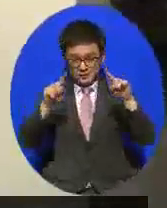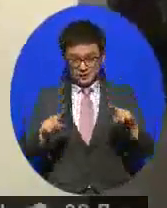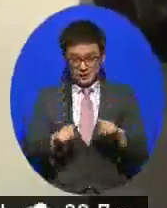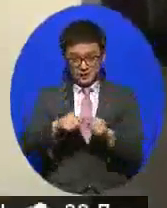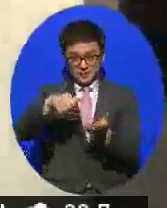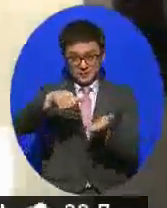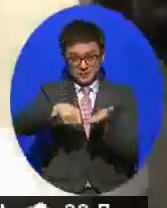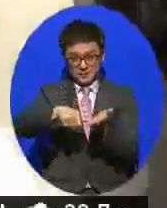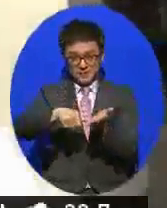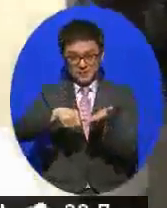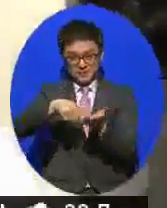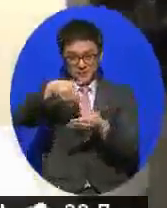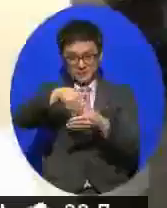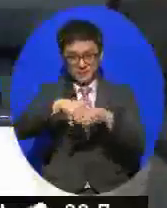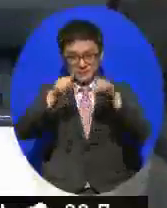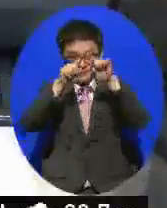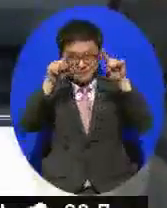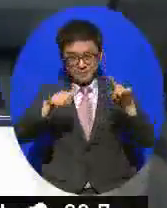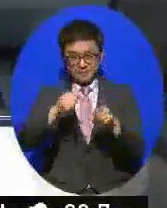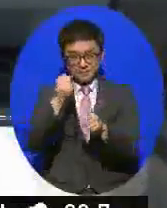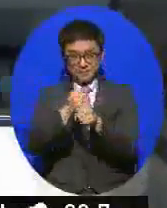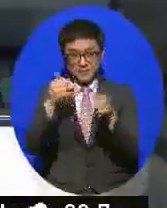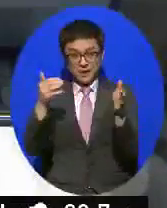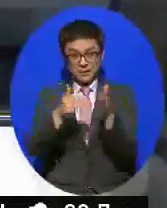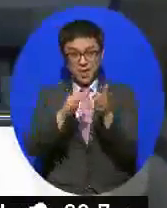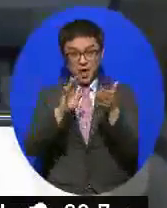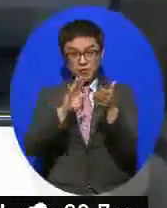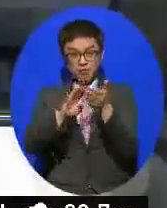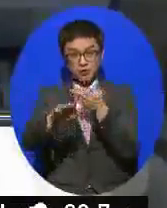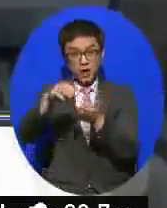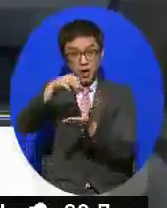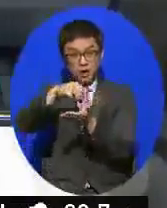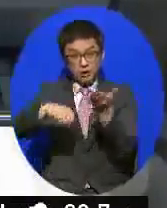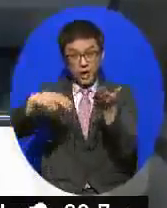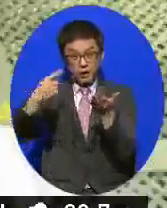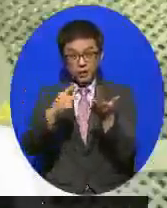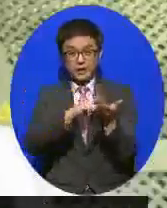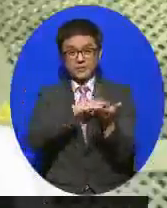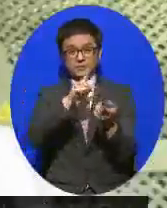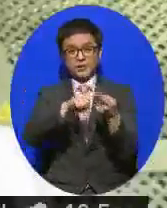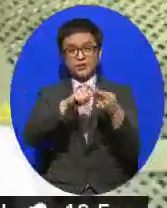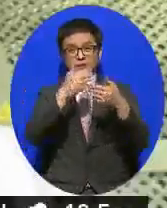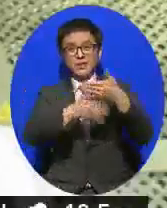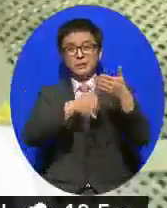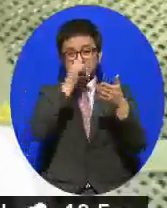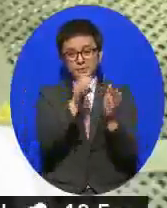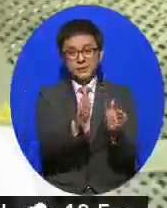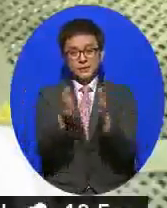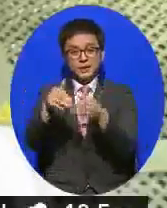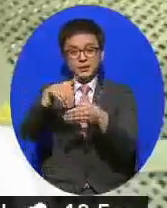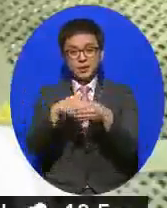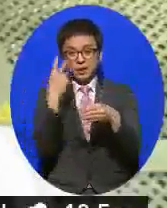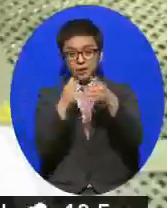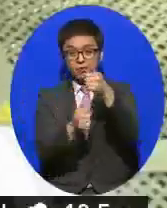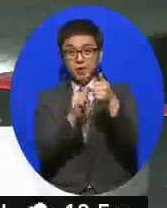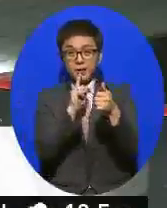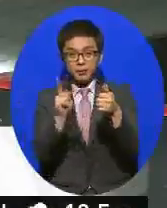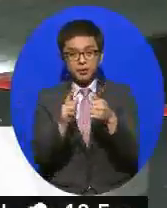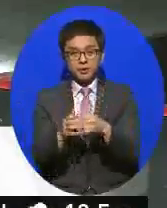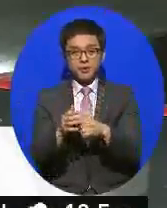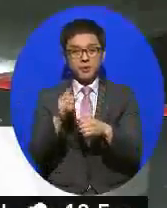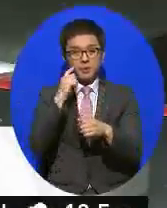수 없습니다. 이 때문에 후보 단일화의 변수가 될 가능성도 있습니다. 선관위는 나중에 사퇴한